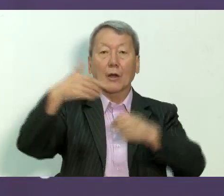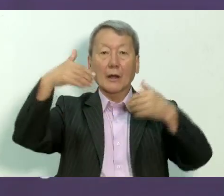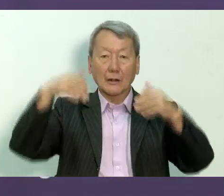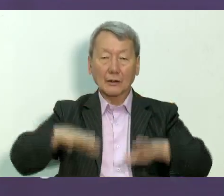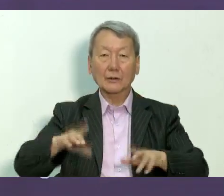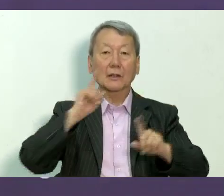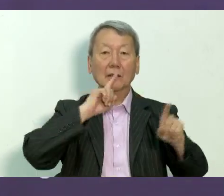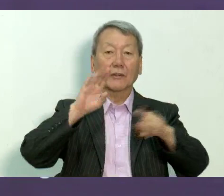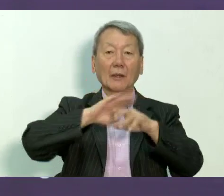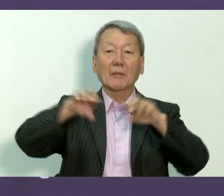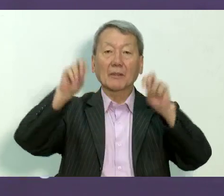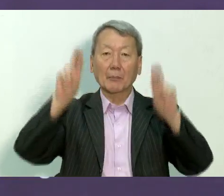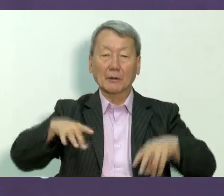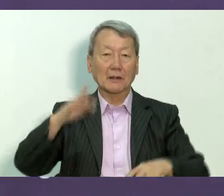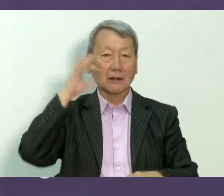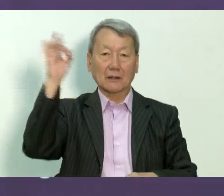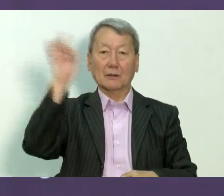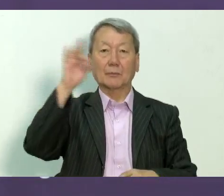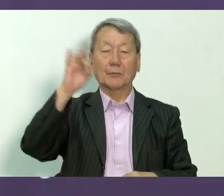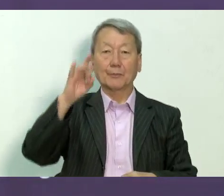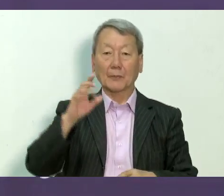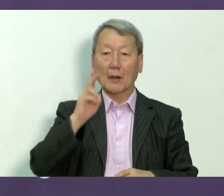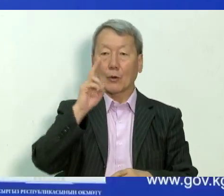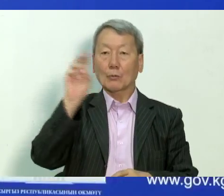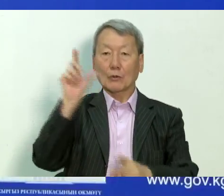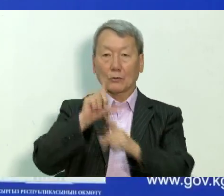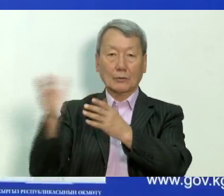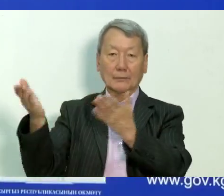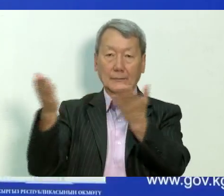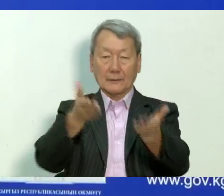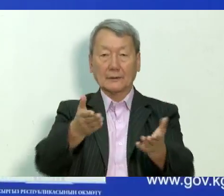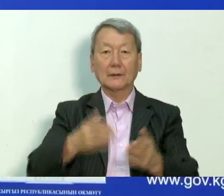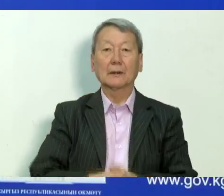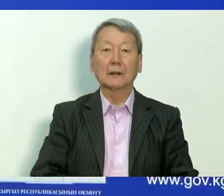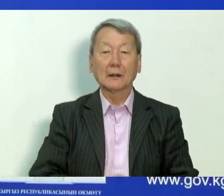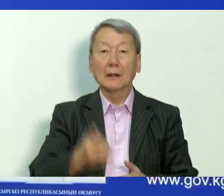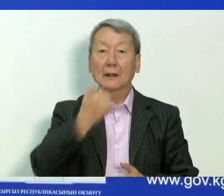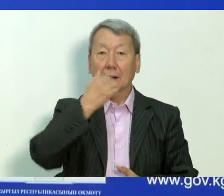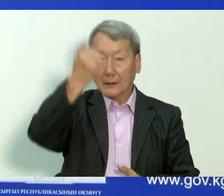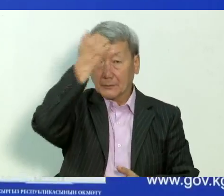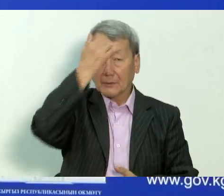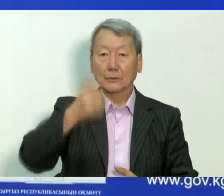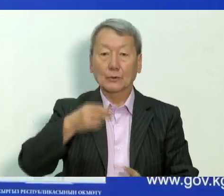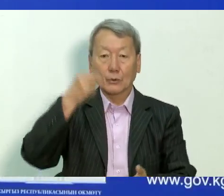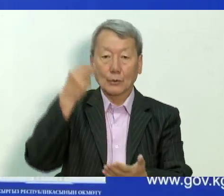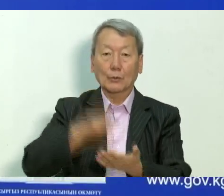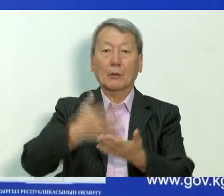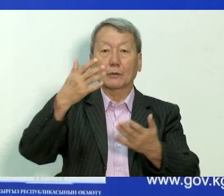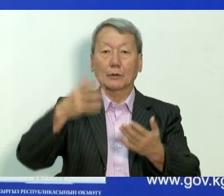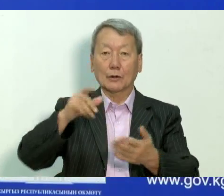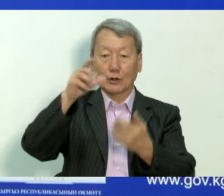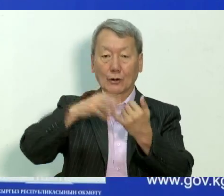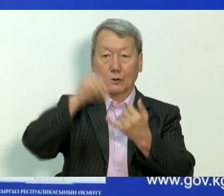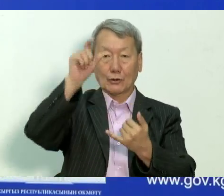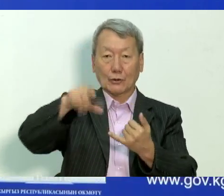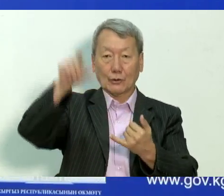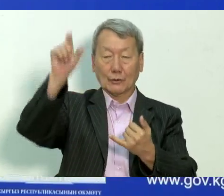решениях Совета Безопасности Кыргызской Республики. Кулатбек Эльчич, все сизде. Рахмат, урматтуу